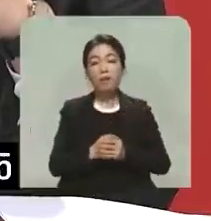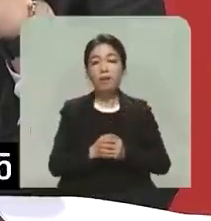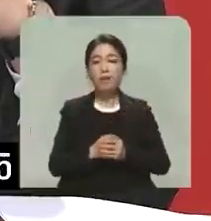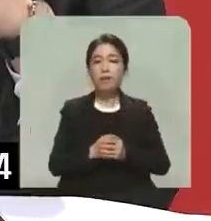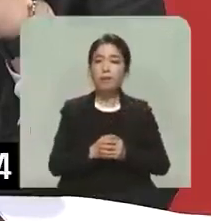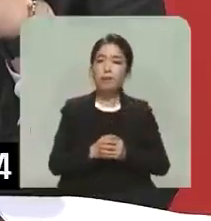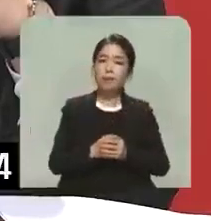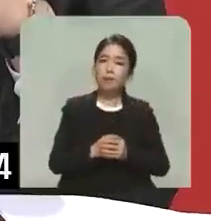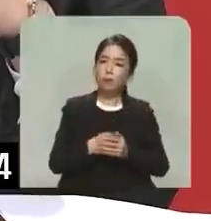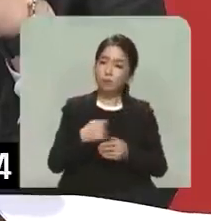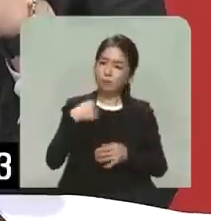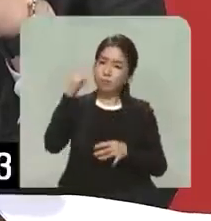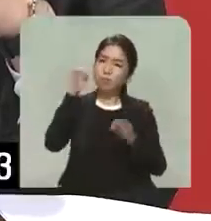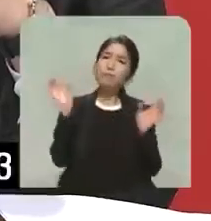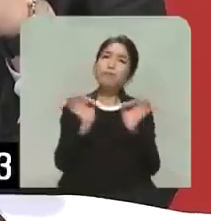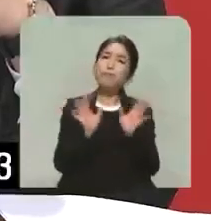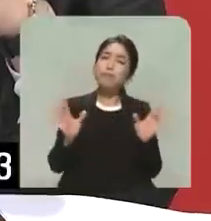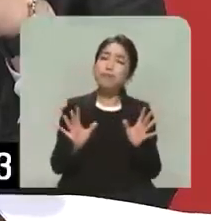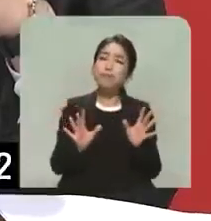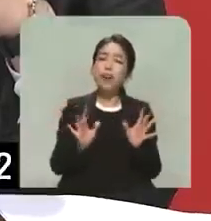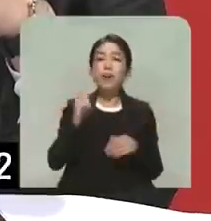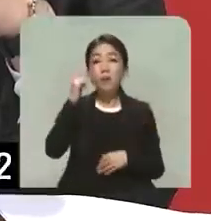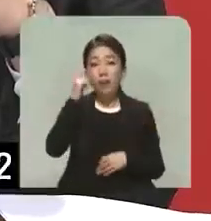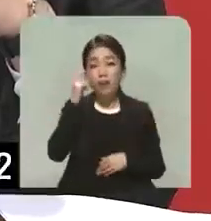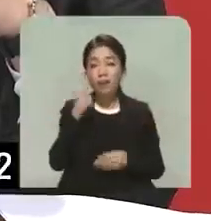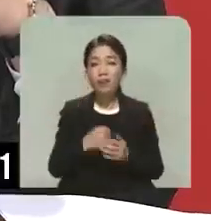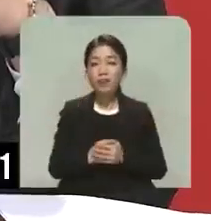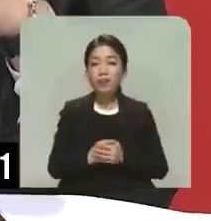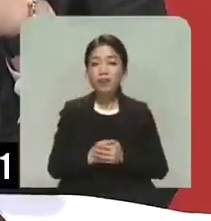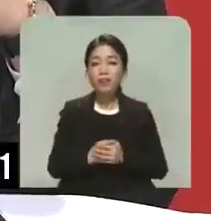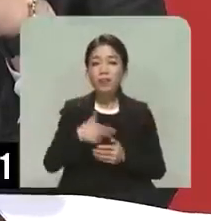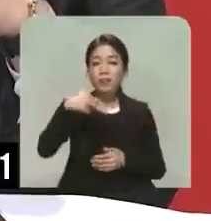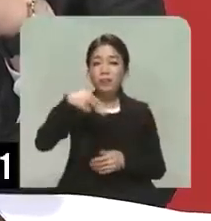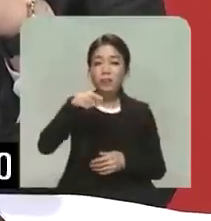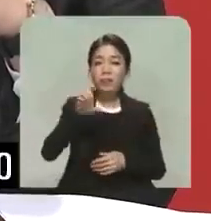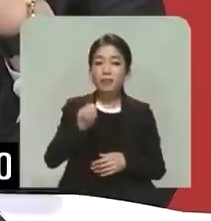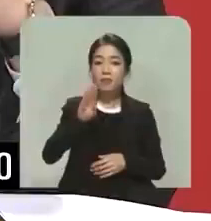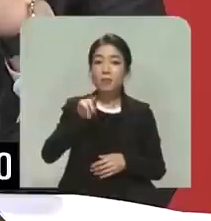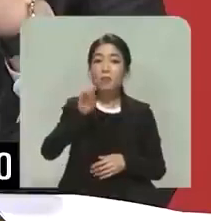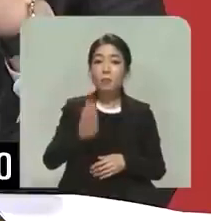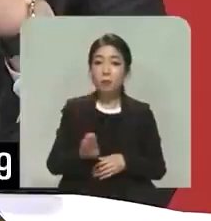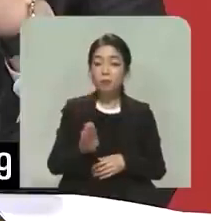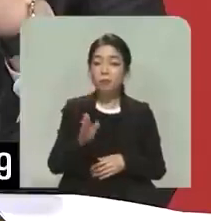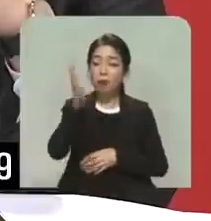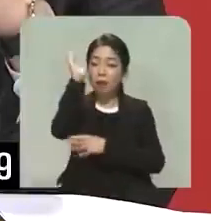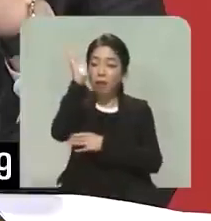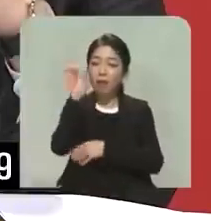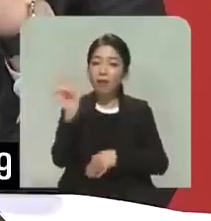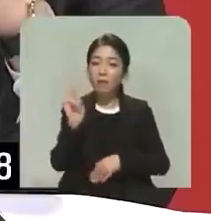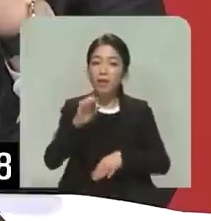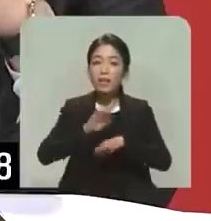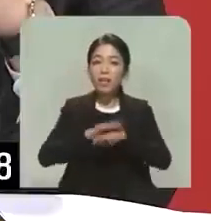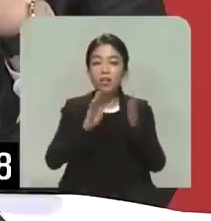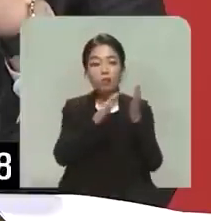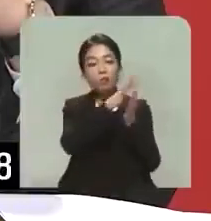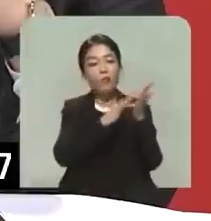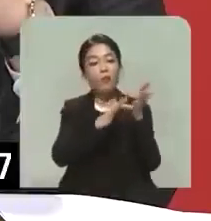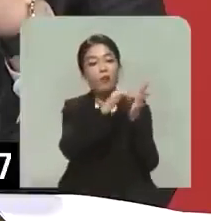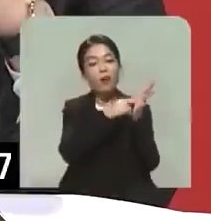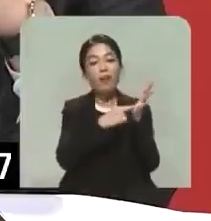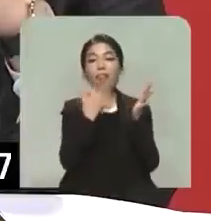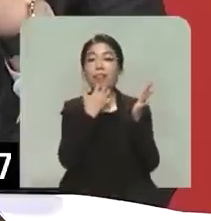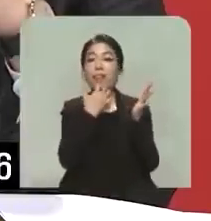저는 무지 황당했어요. 왜 황당했냐면요. 정법이라는 사람이 이런 말을 해요. 내 손바닥이 빨간